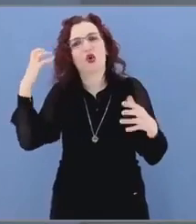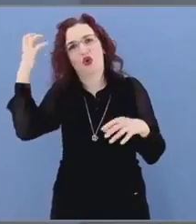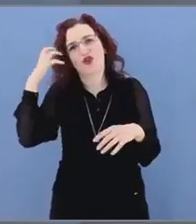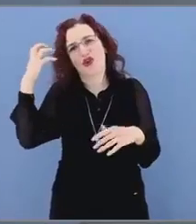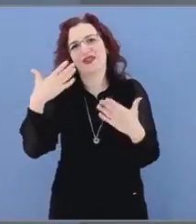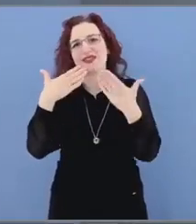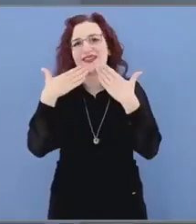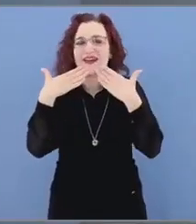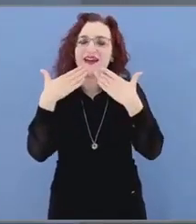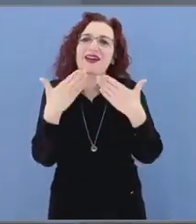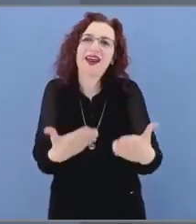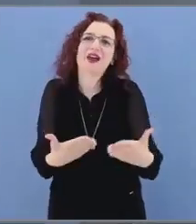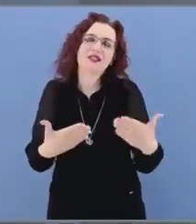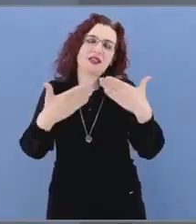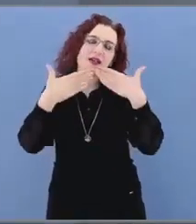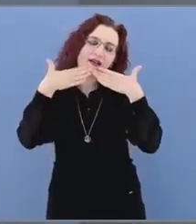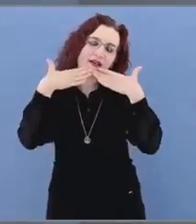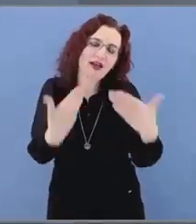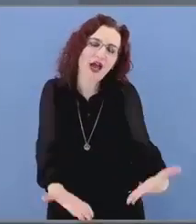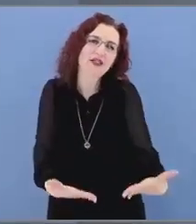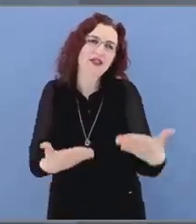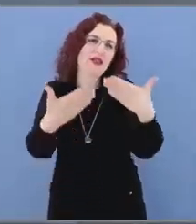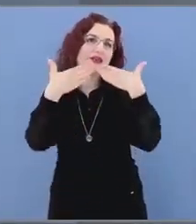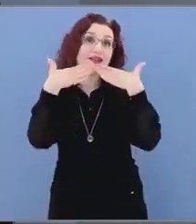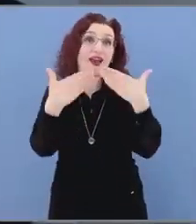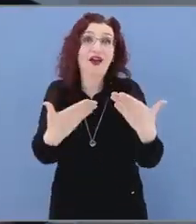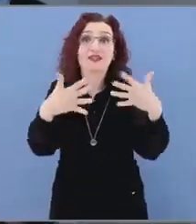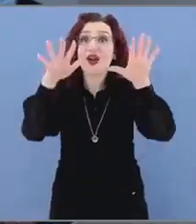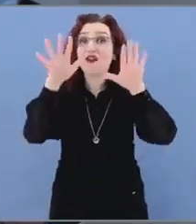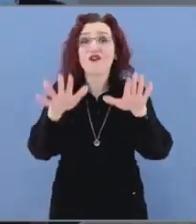grazie, grazie. Non fermiamoci più. Ciao.